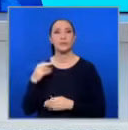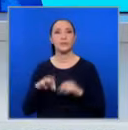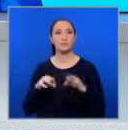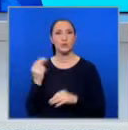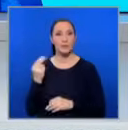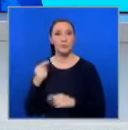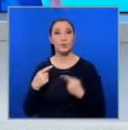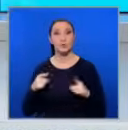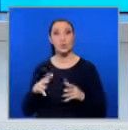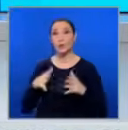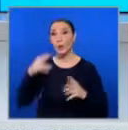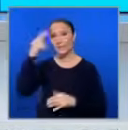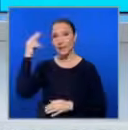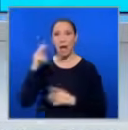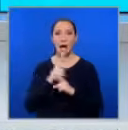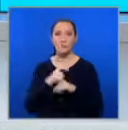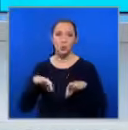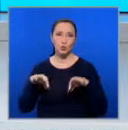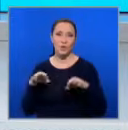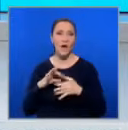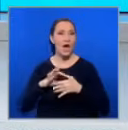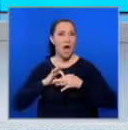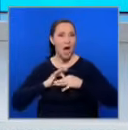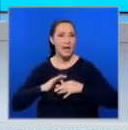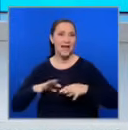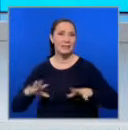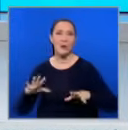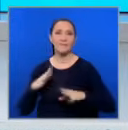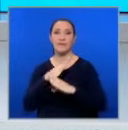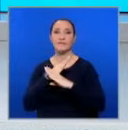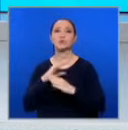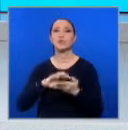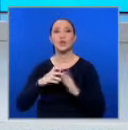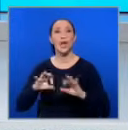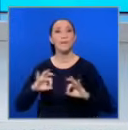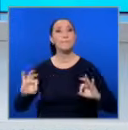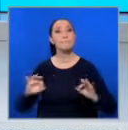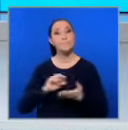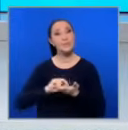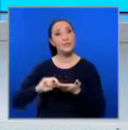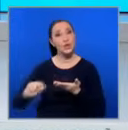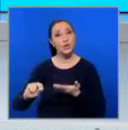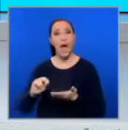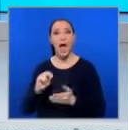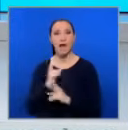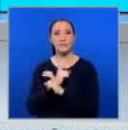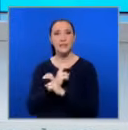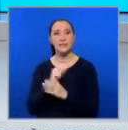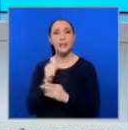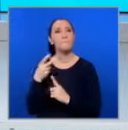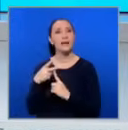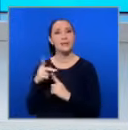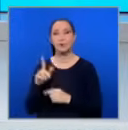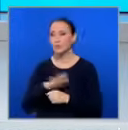Другата голяма тема днес. Австрия е готова за разхлабване на ветото за Шенген. Това пишат австрийски медии. Като се позовават на източници